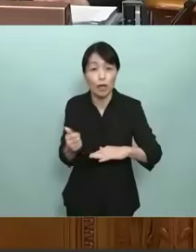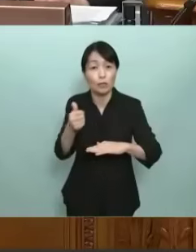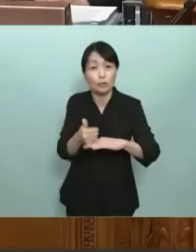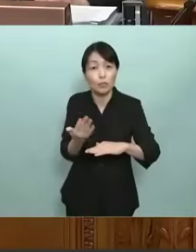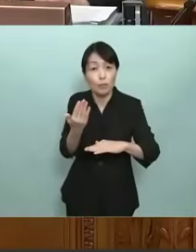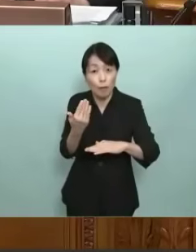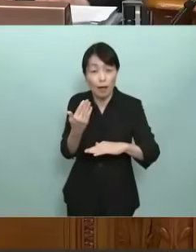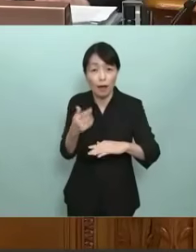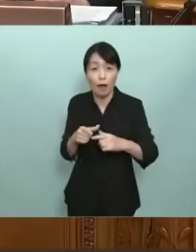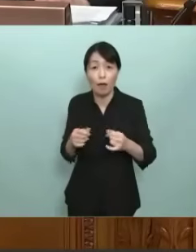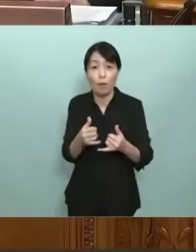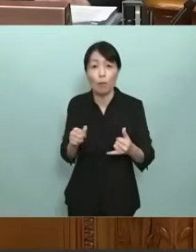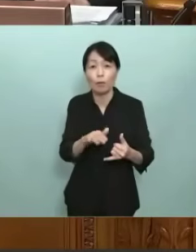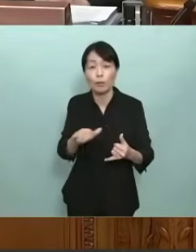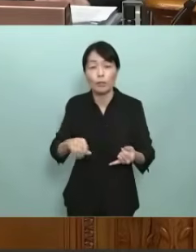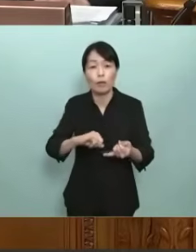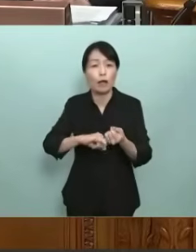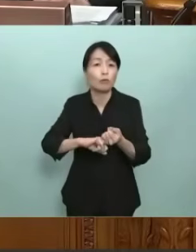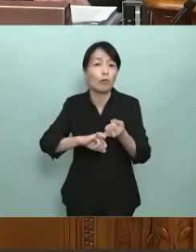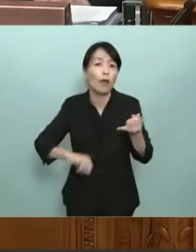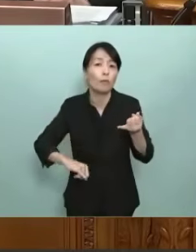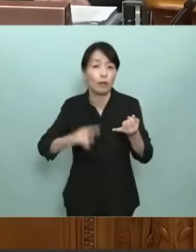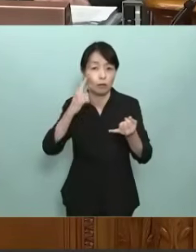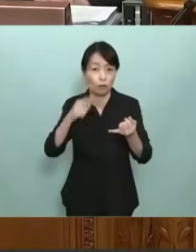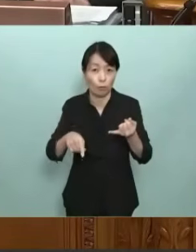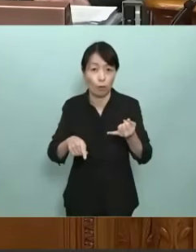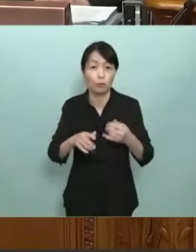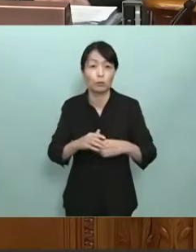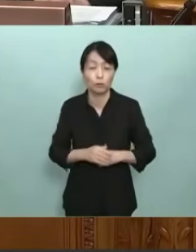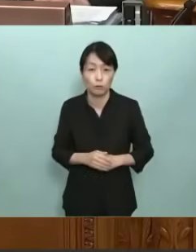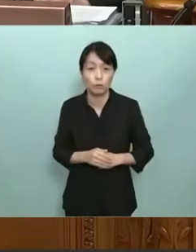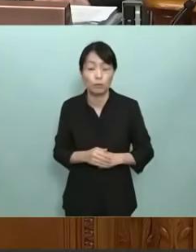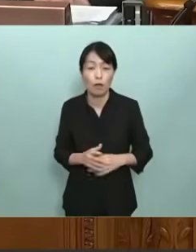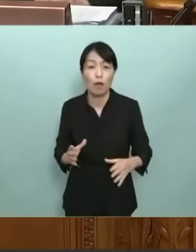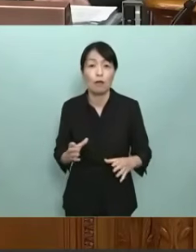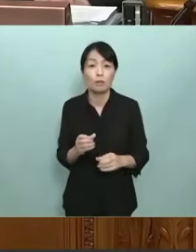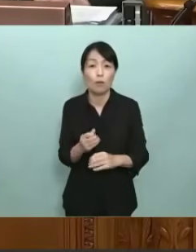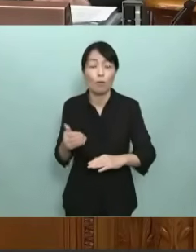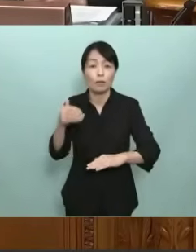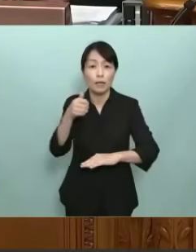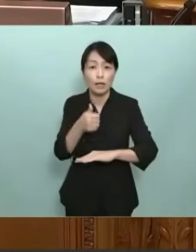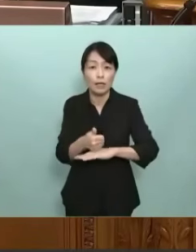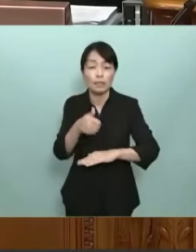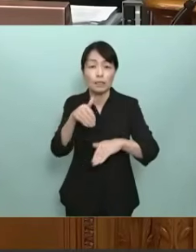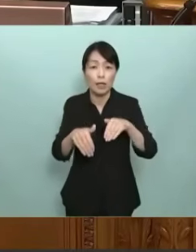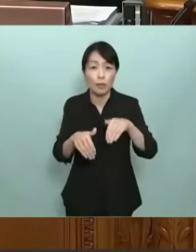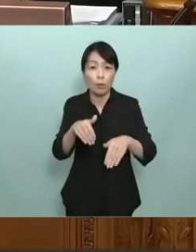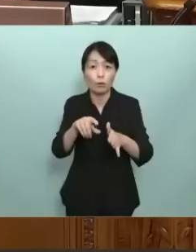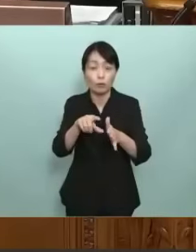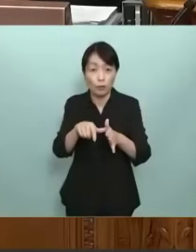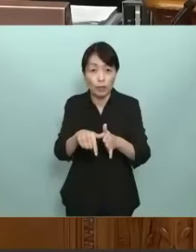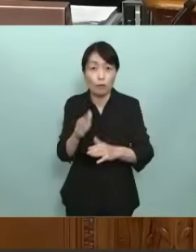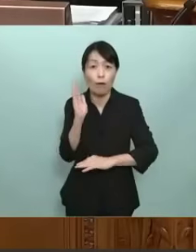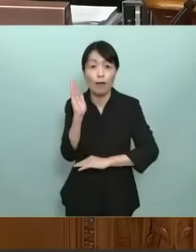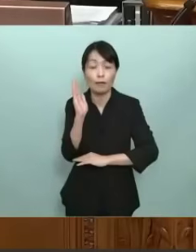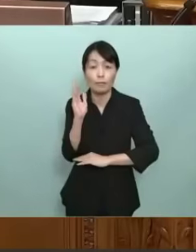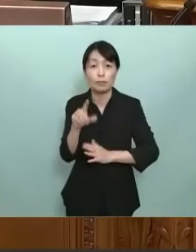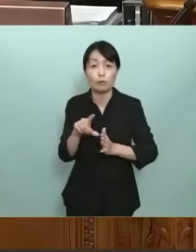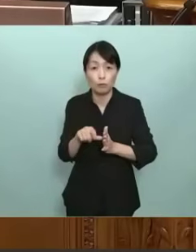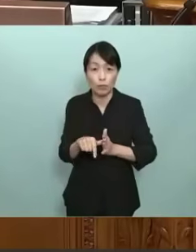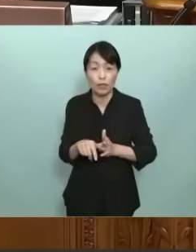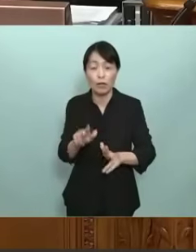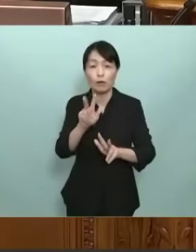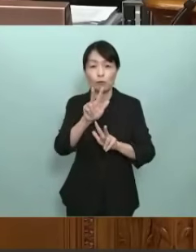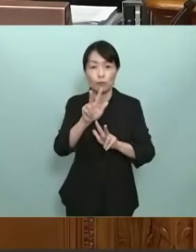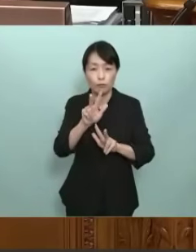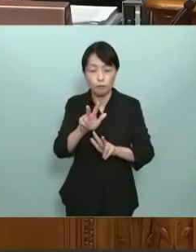しまったのです総裁戦決戦投票の時演説でルールを守る自民党でなく